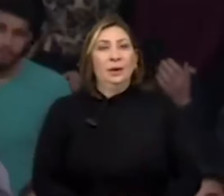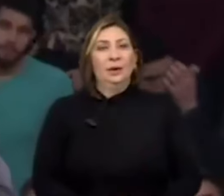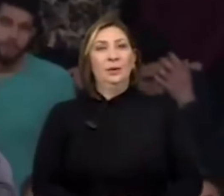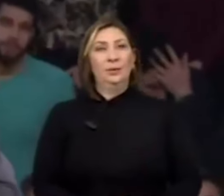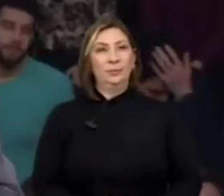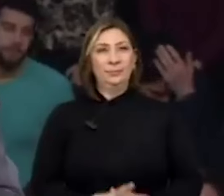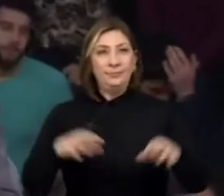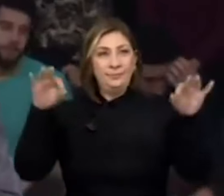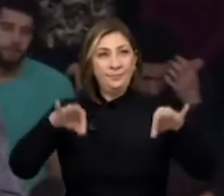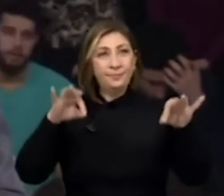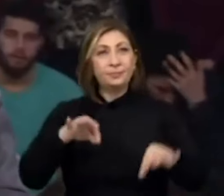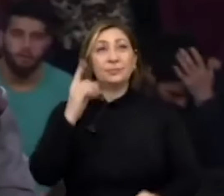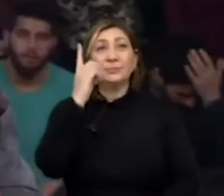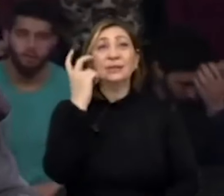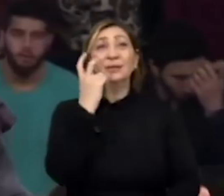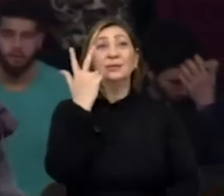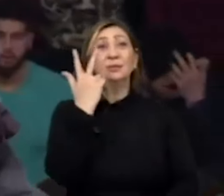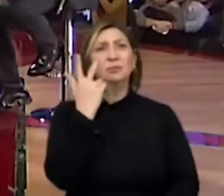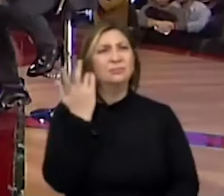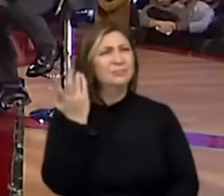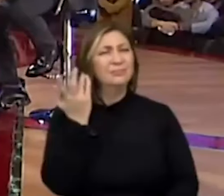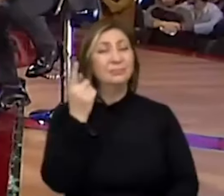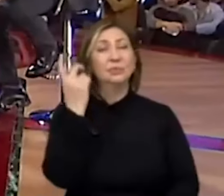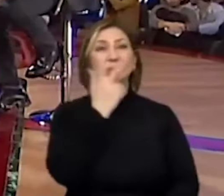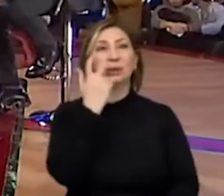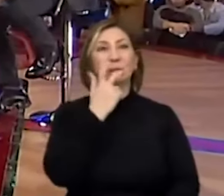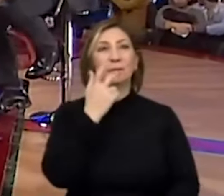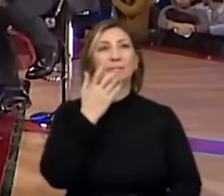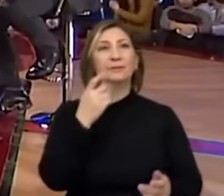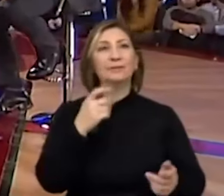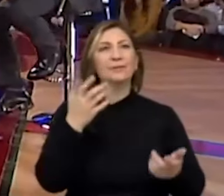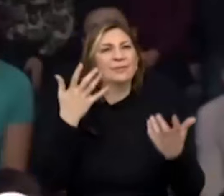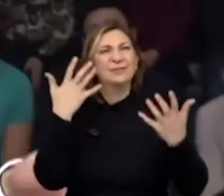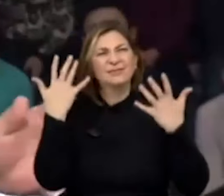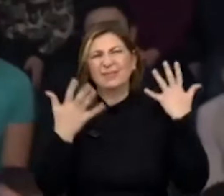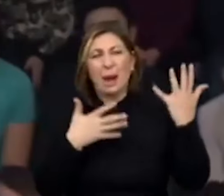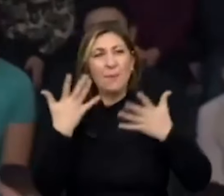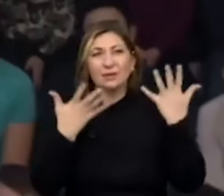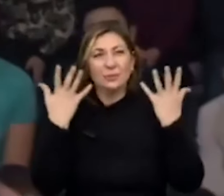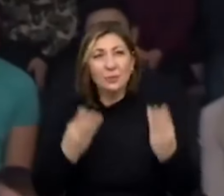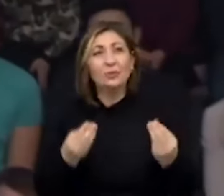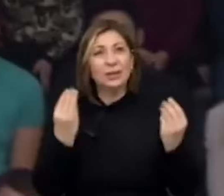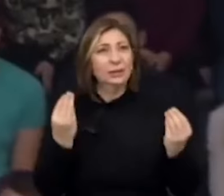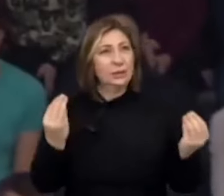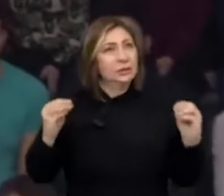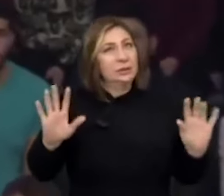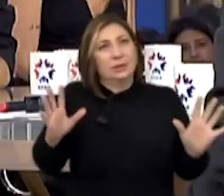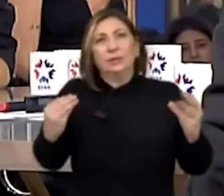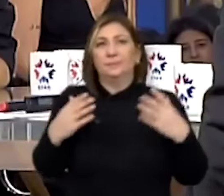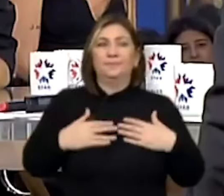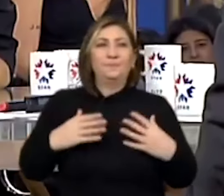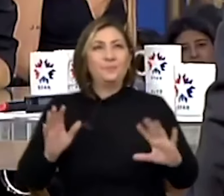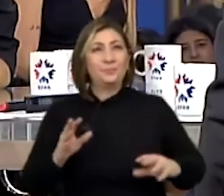Şimdi bir şarkı söyleyeceğiz. Yani tabii ki bok gibi olduk ama ne yapalım? İyiyiz ama ya. İyiyiz,